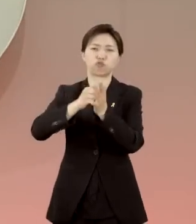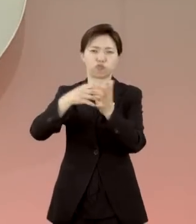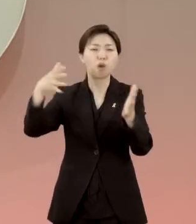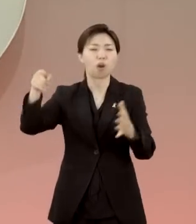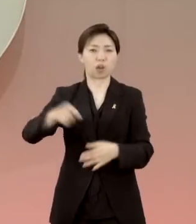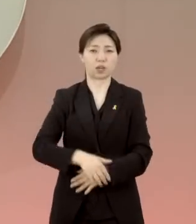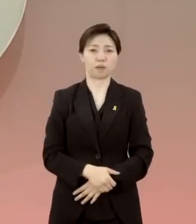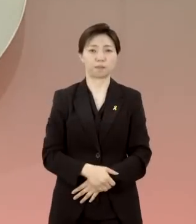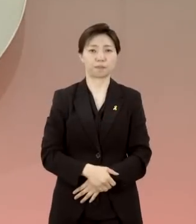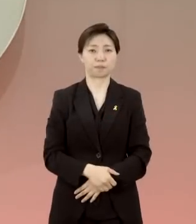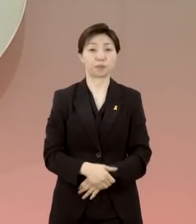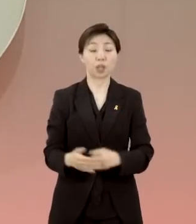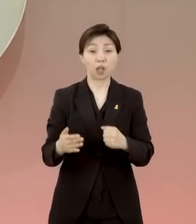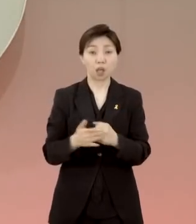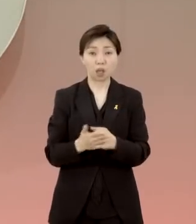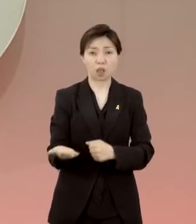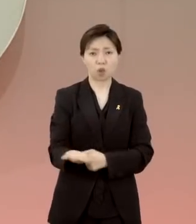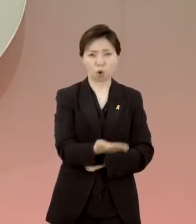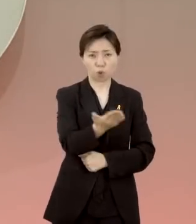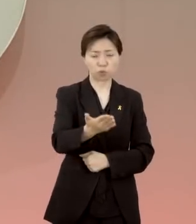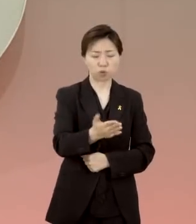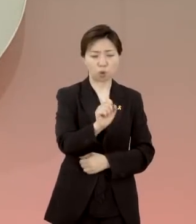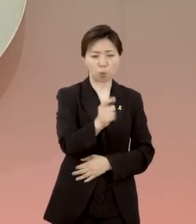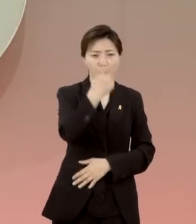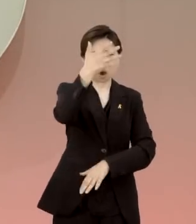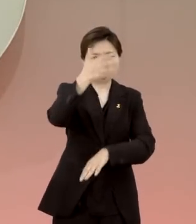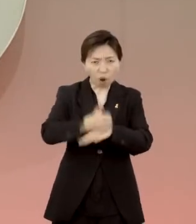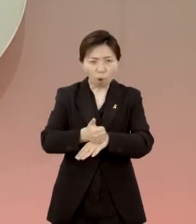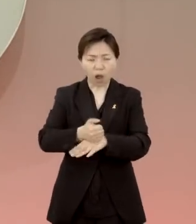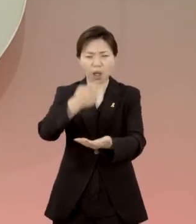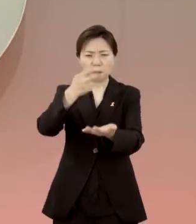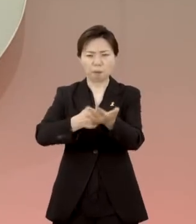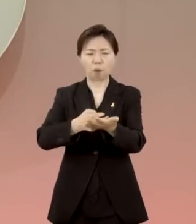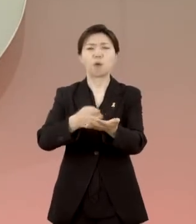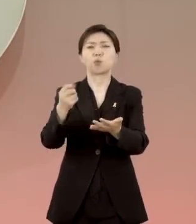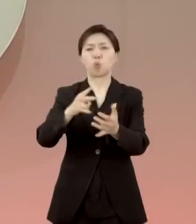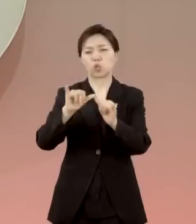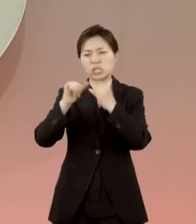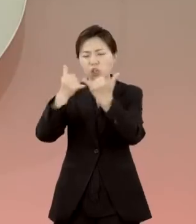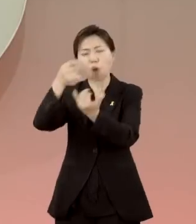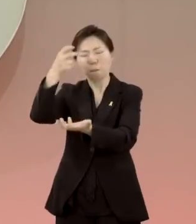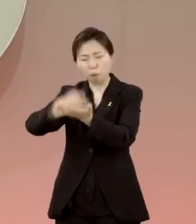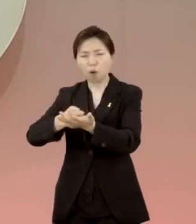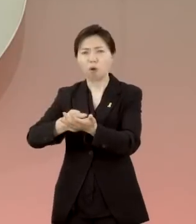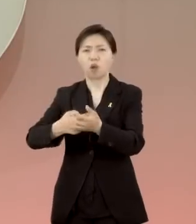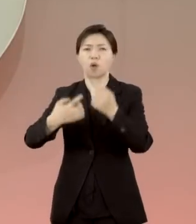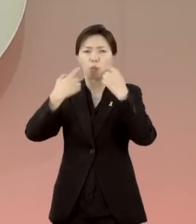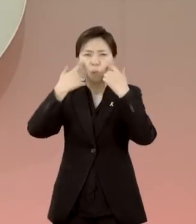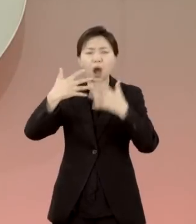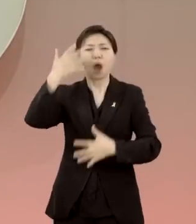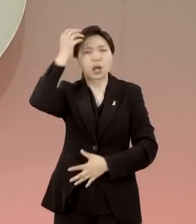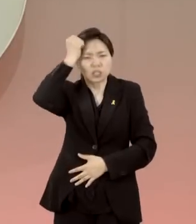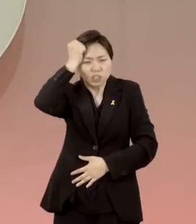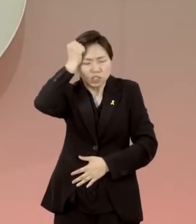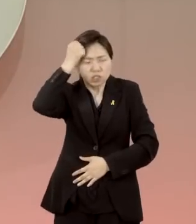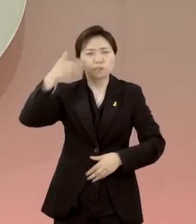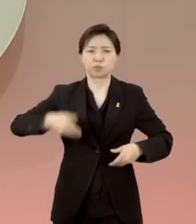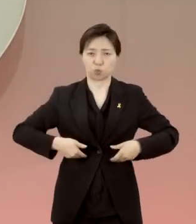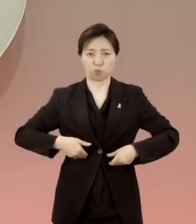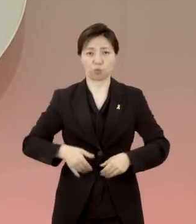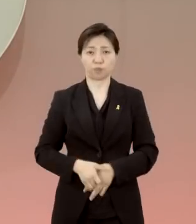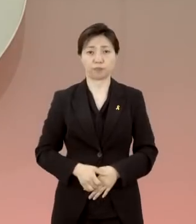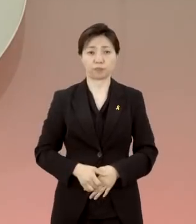참으로 이념법 인과법을 무섭게 여겨야 됩니다 그런데 엄마는 엄마는 무슨